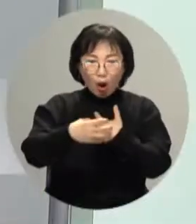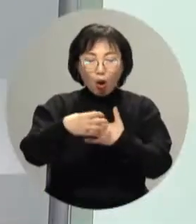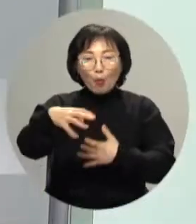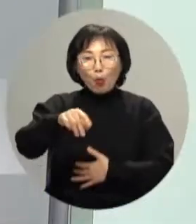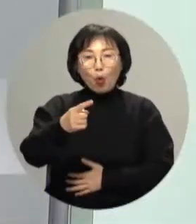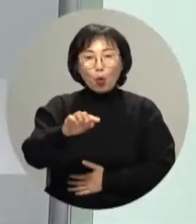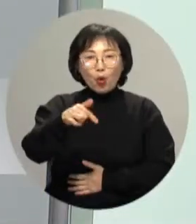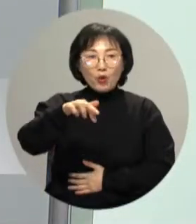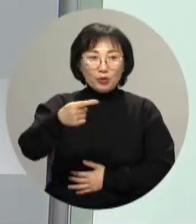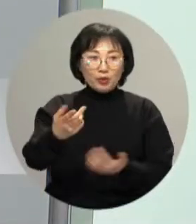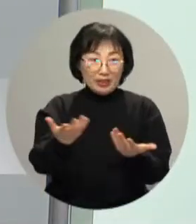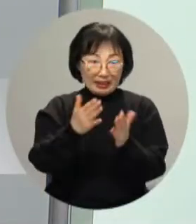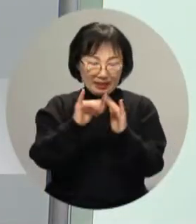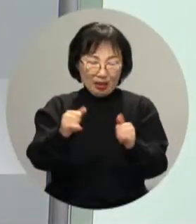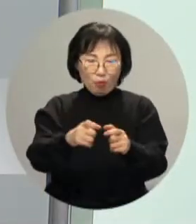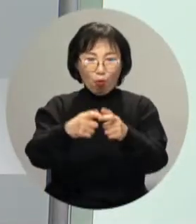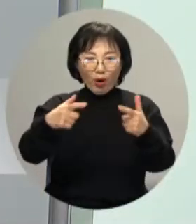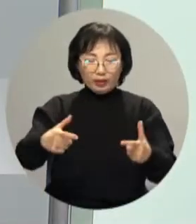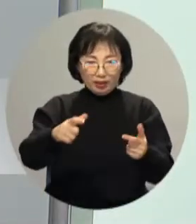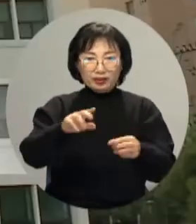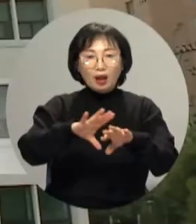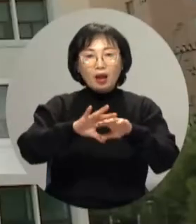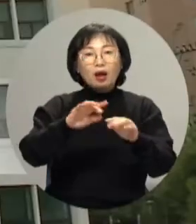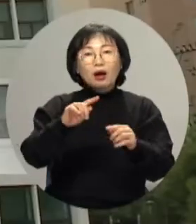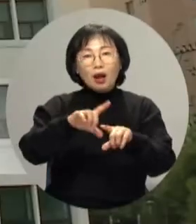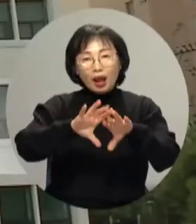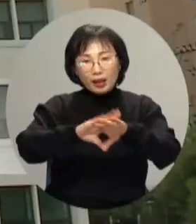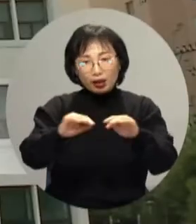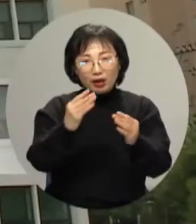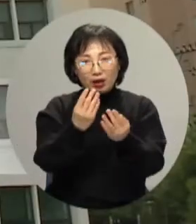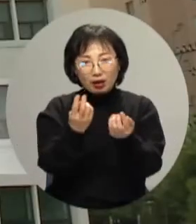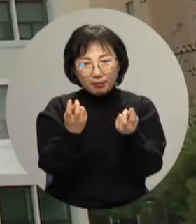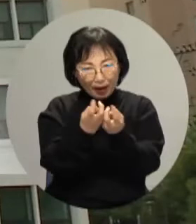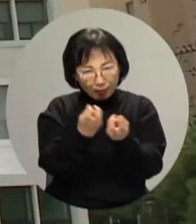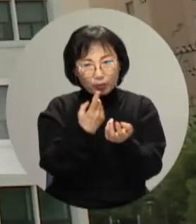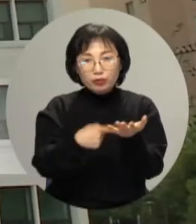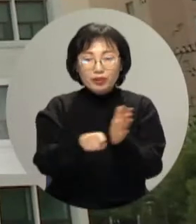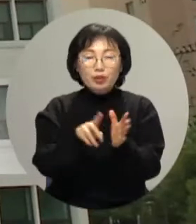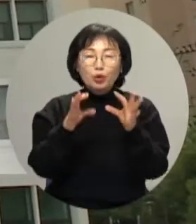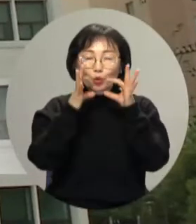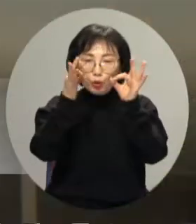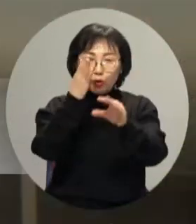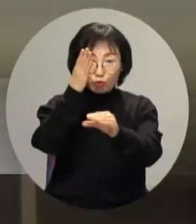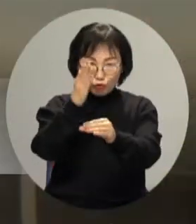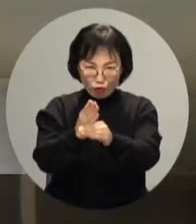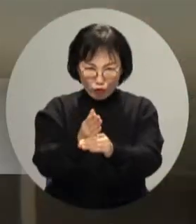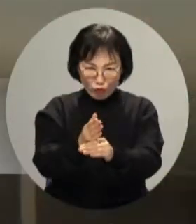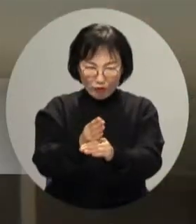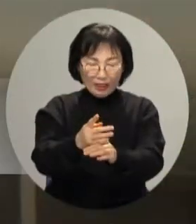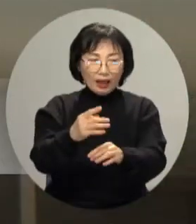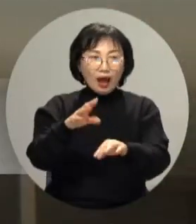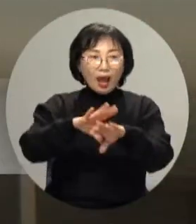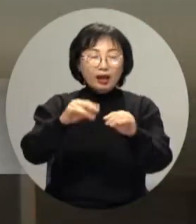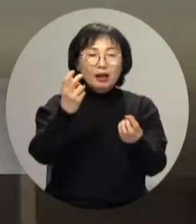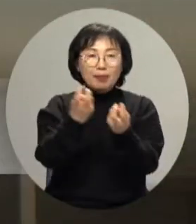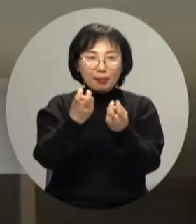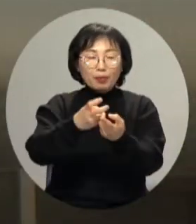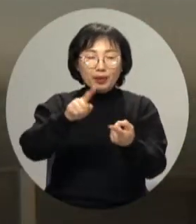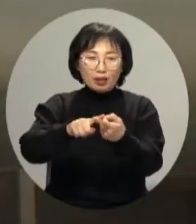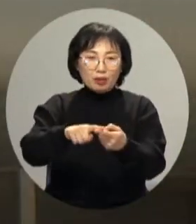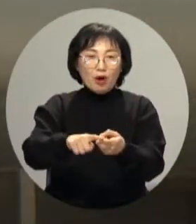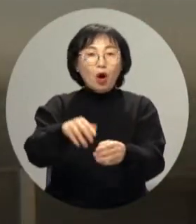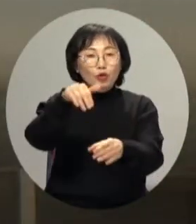확대하는 등 대책 마련도 추진중인 상황 의사 협회는 내일 투쟁 방안을 투표로 결정하겠다는 계획이어서